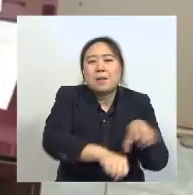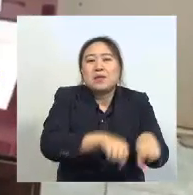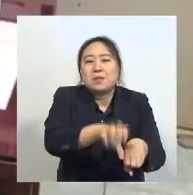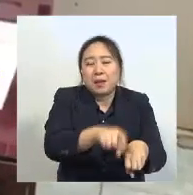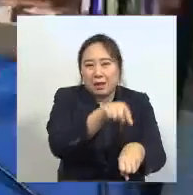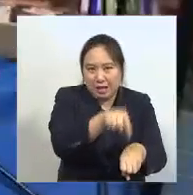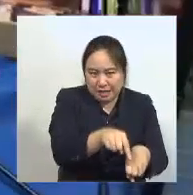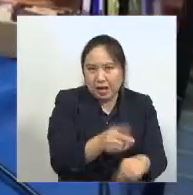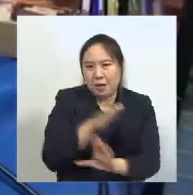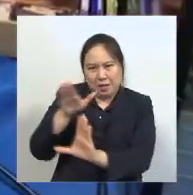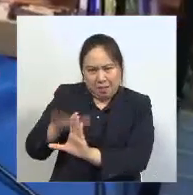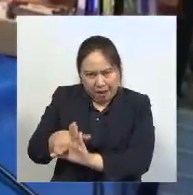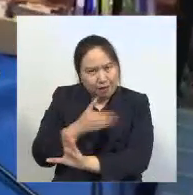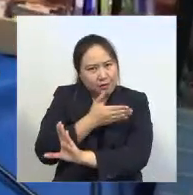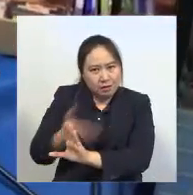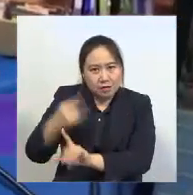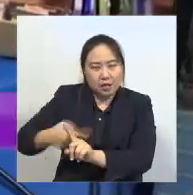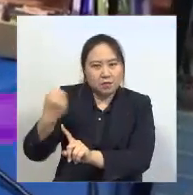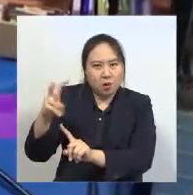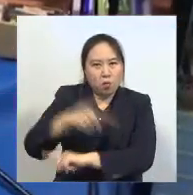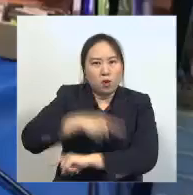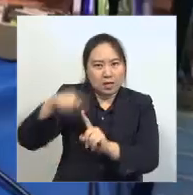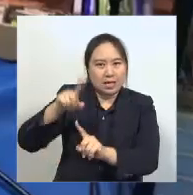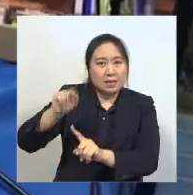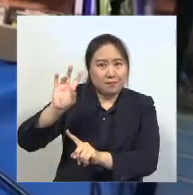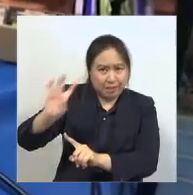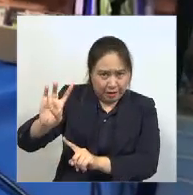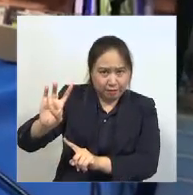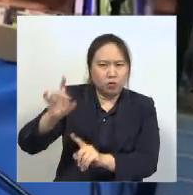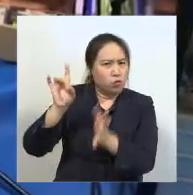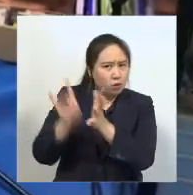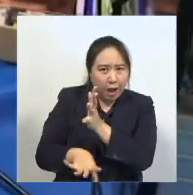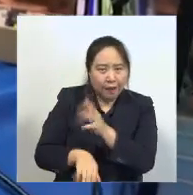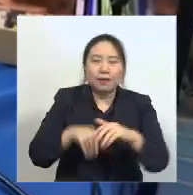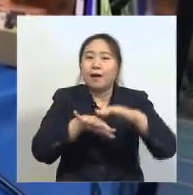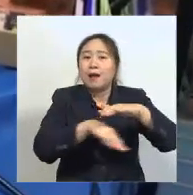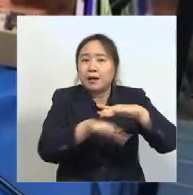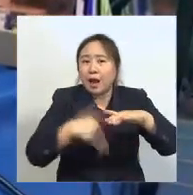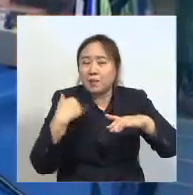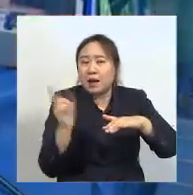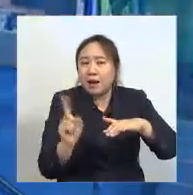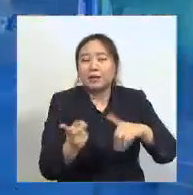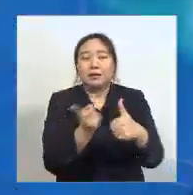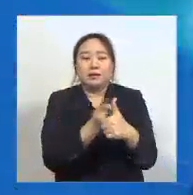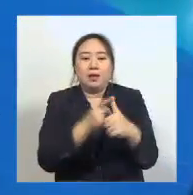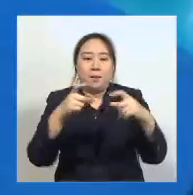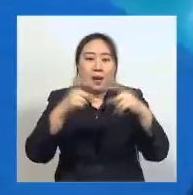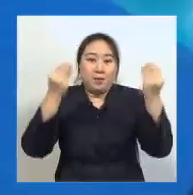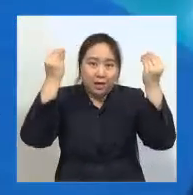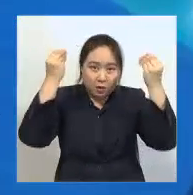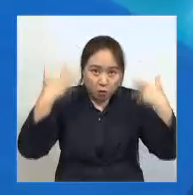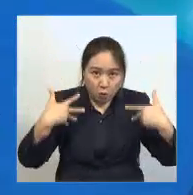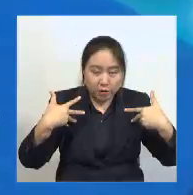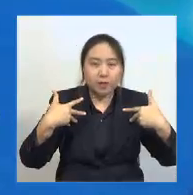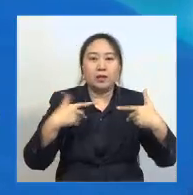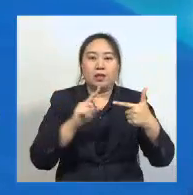ที่27ธันวาคมนี้ค่ะหลักฐานที่จะใช้ในการขอขึ้นทะเบียนเรือค่ะก็ประกอบไปด้วยบัตรประจำตัว